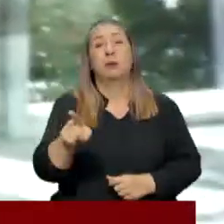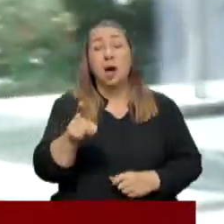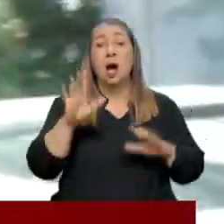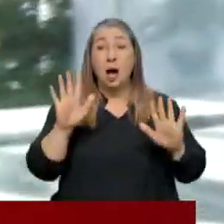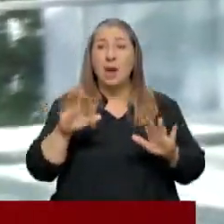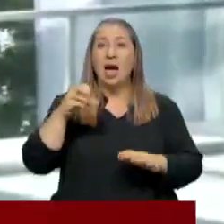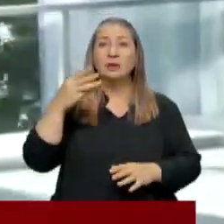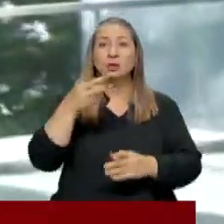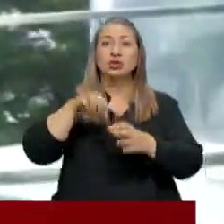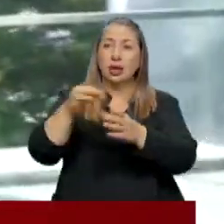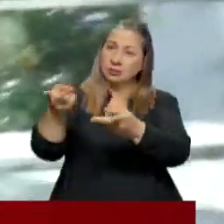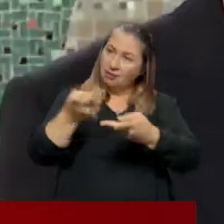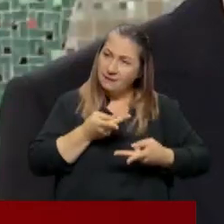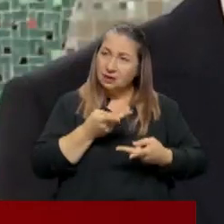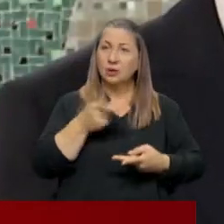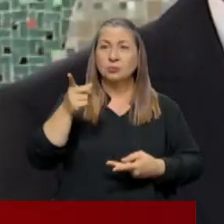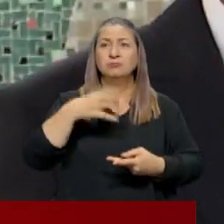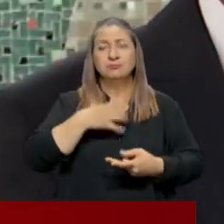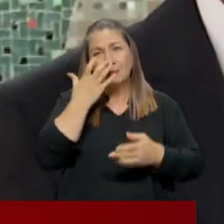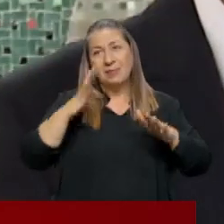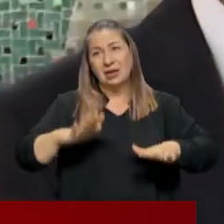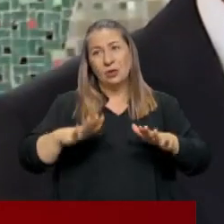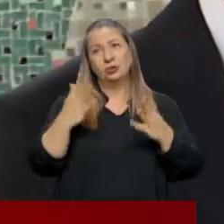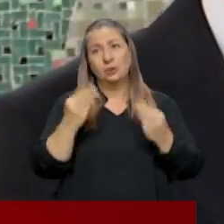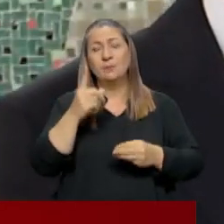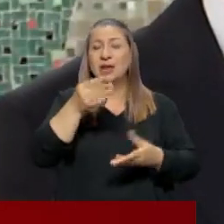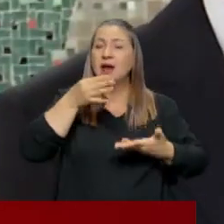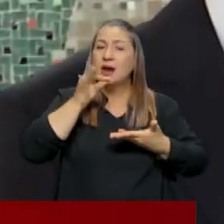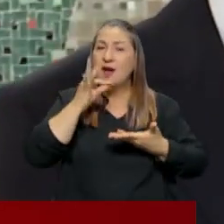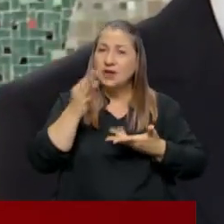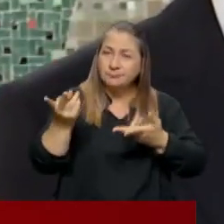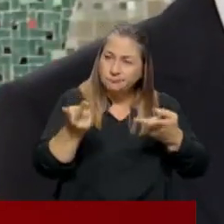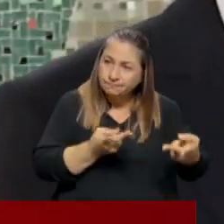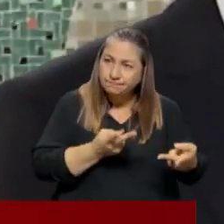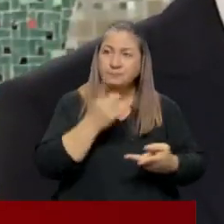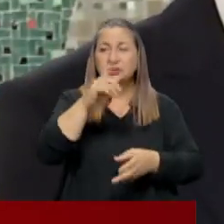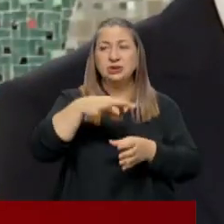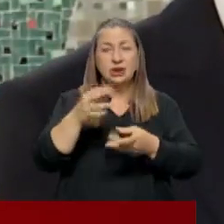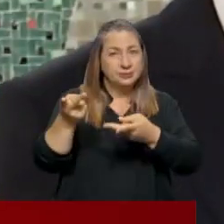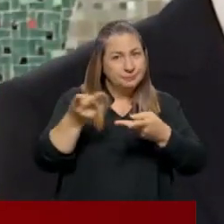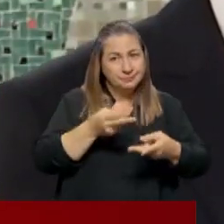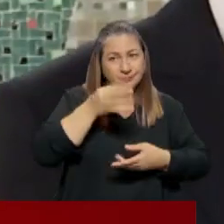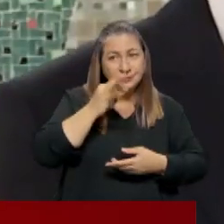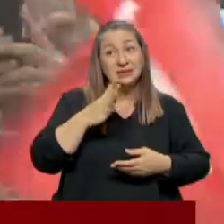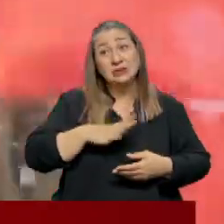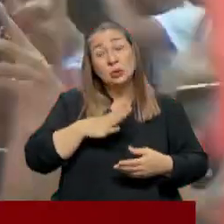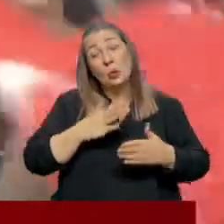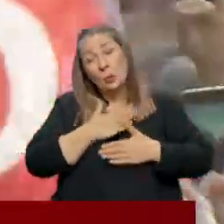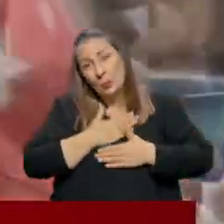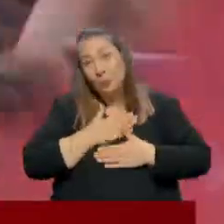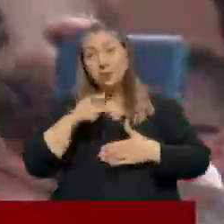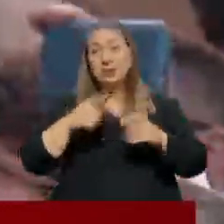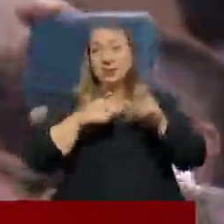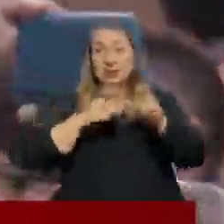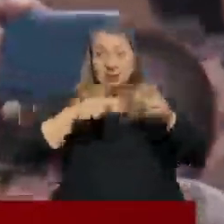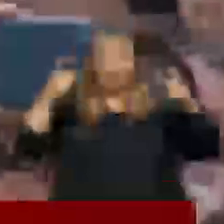ama Erdoğan'ı çaya davet etti burda kendilerini bekliyorum için bir kahvemizi içmesini Bir çayımızı içmesini diliyorum şu